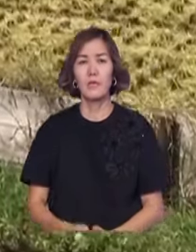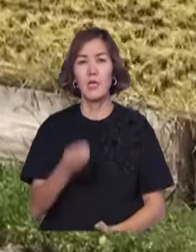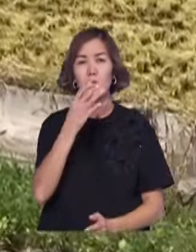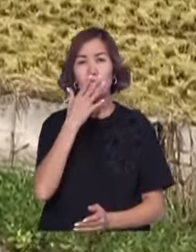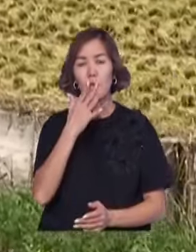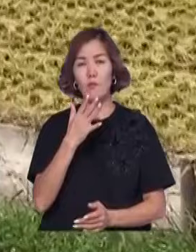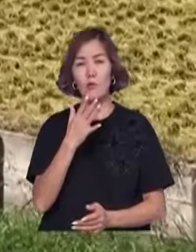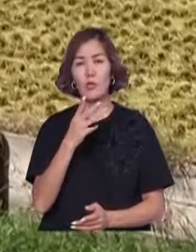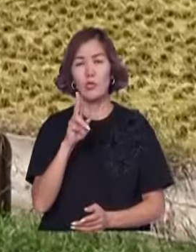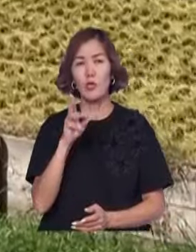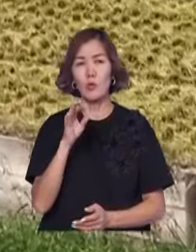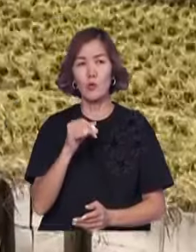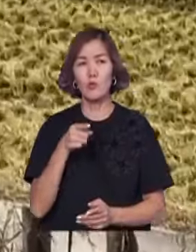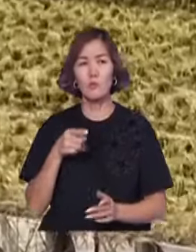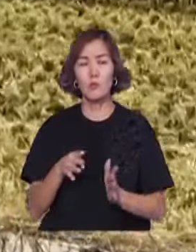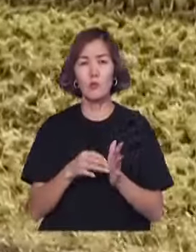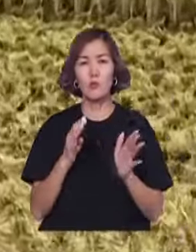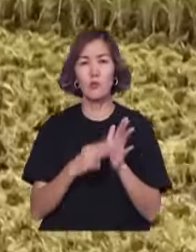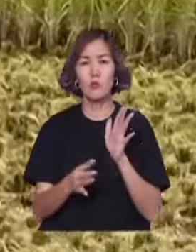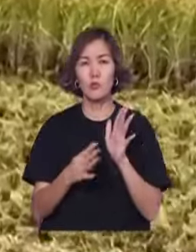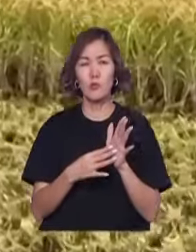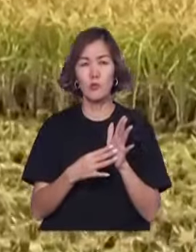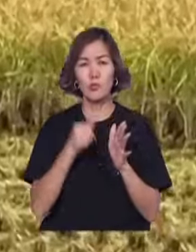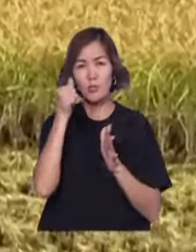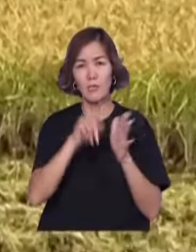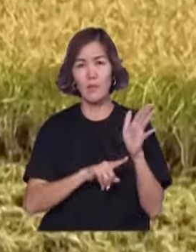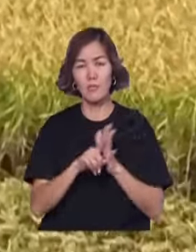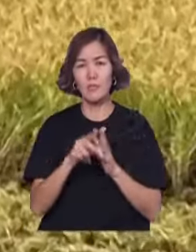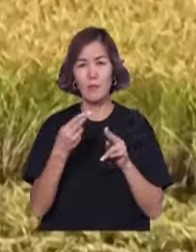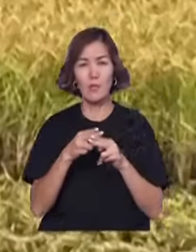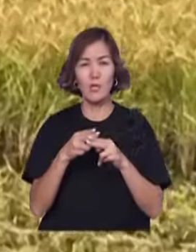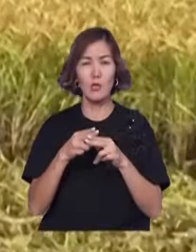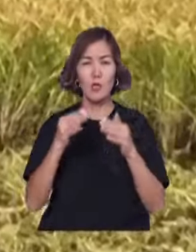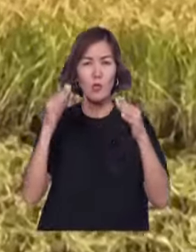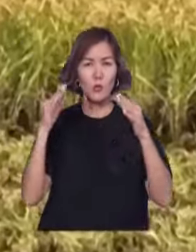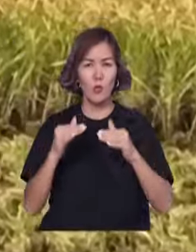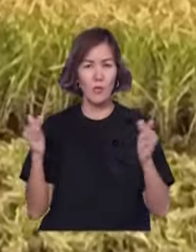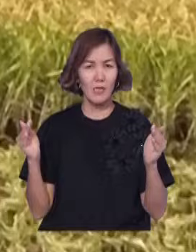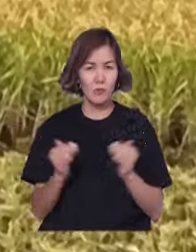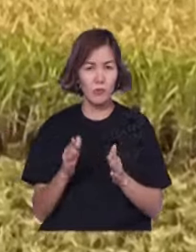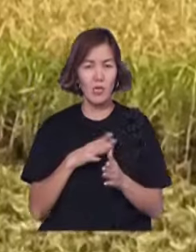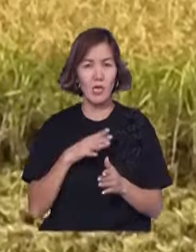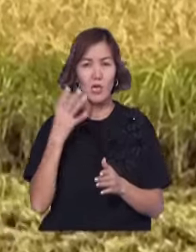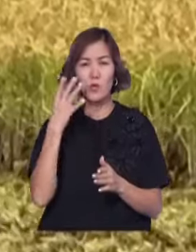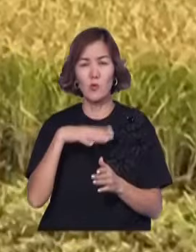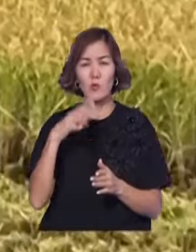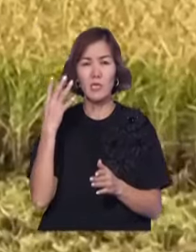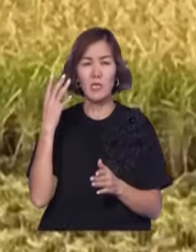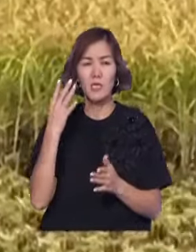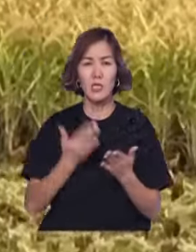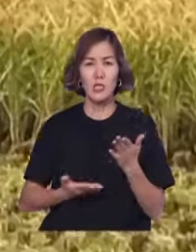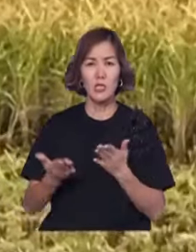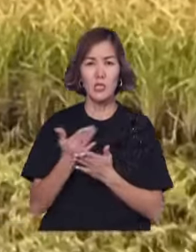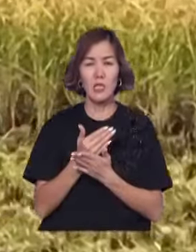Жапонияда күріш қоры 1999 жылдан бері ең төмен межеге дейін азайған. Себебі күннің ыстығынан өнім аз